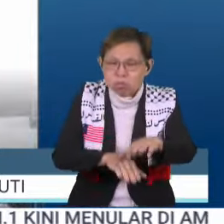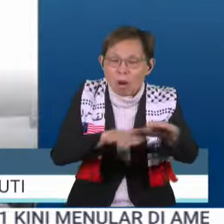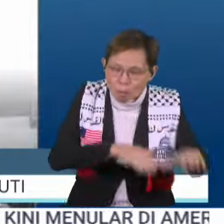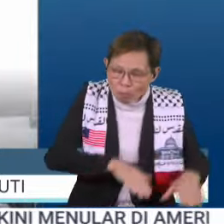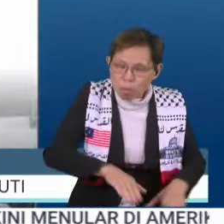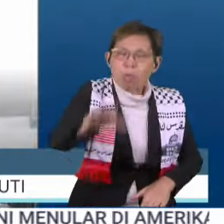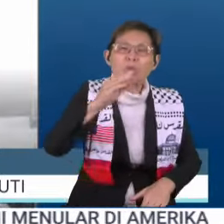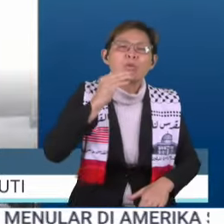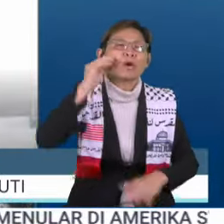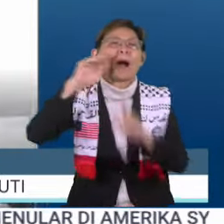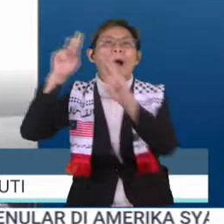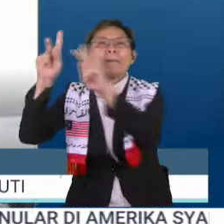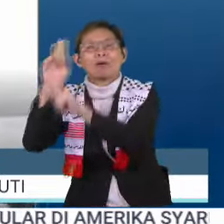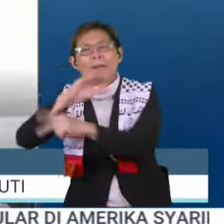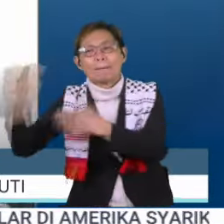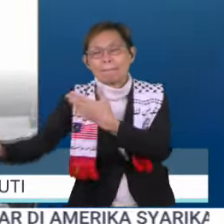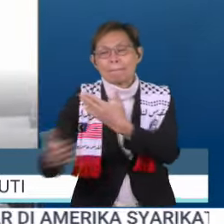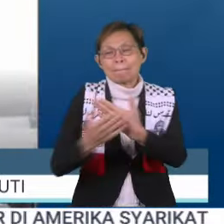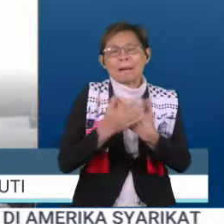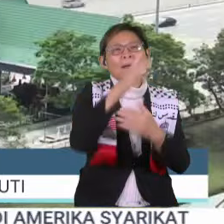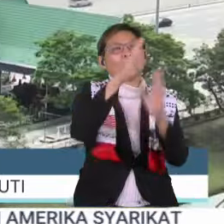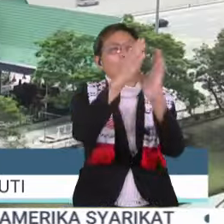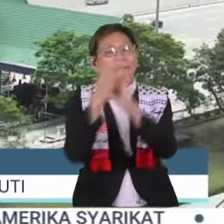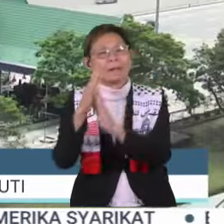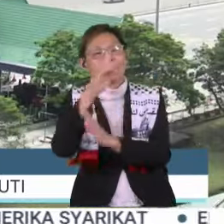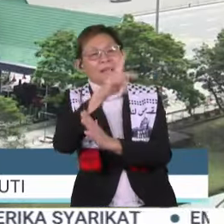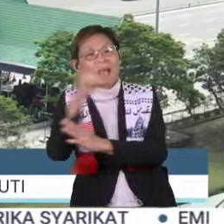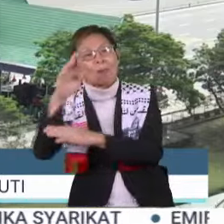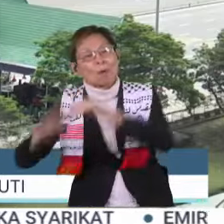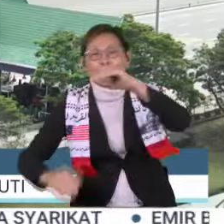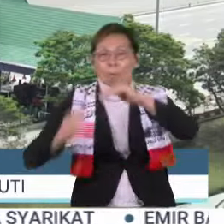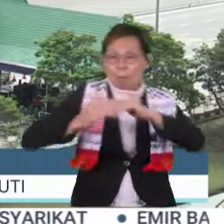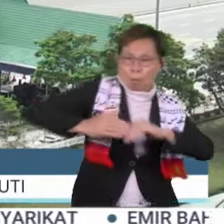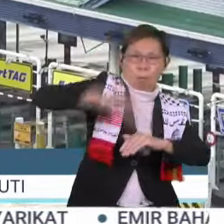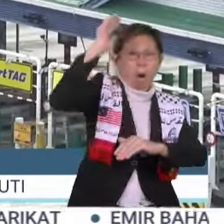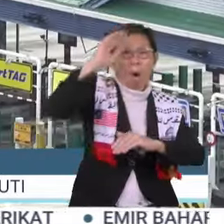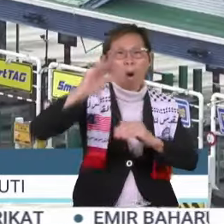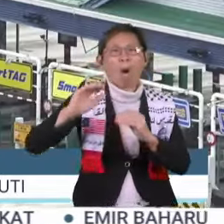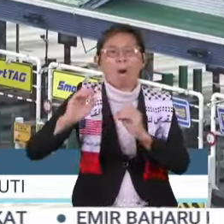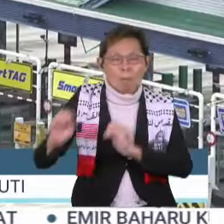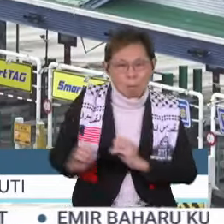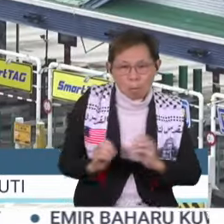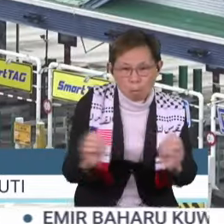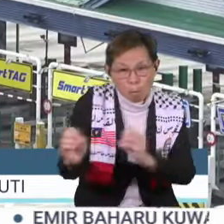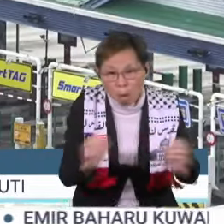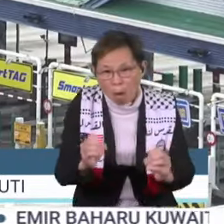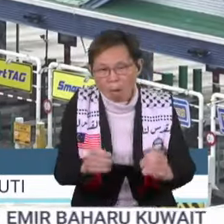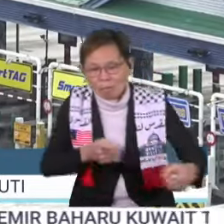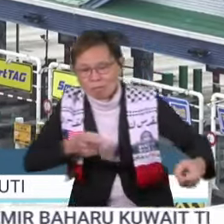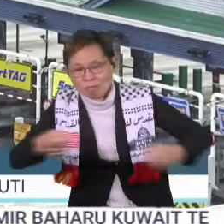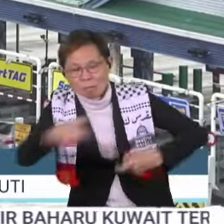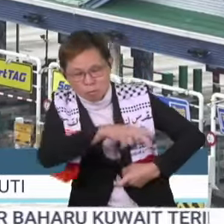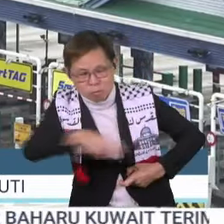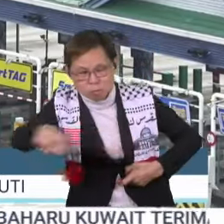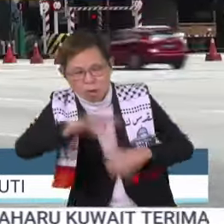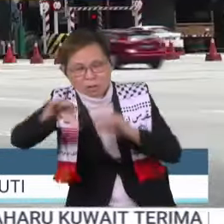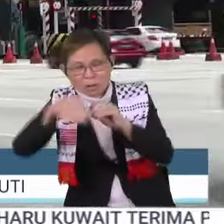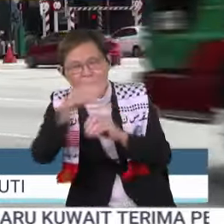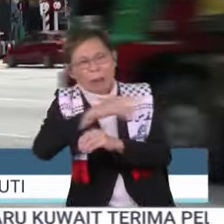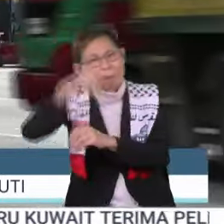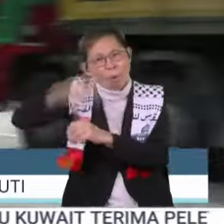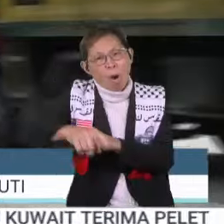kampung dan kembali semula ke bandar. Menurut KKR lagi, ia dapat mengoptimumkan pengoperasian dan penyelarasan logistik tambahan serta